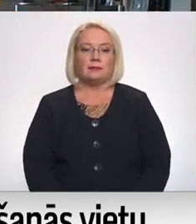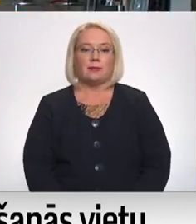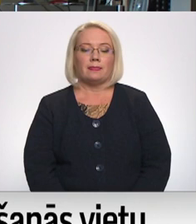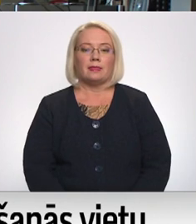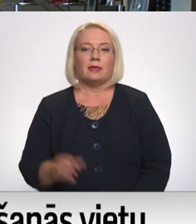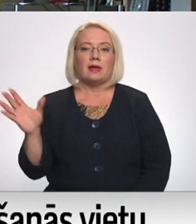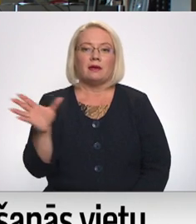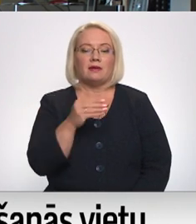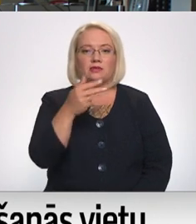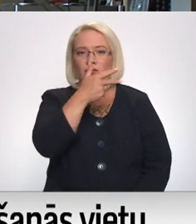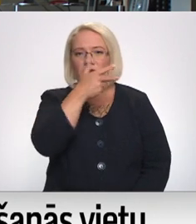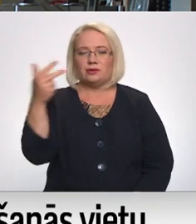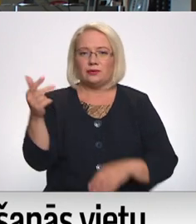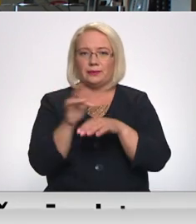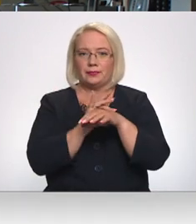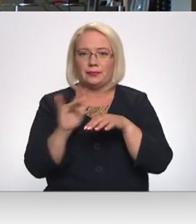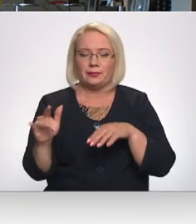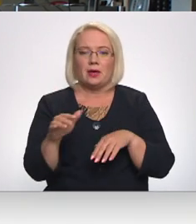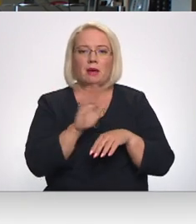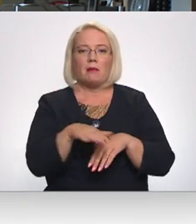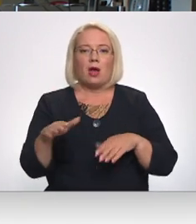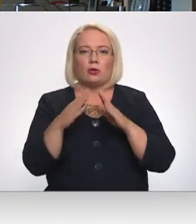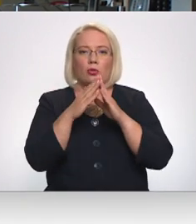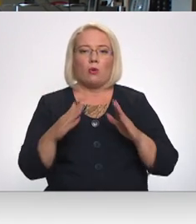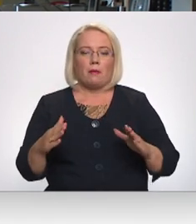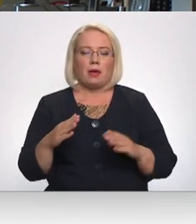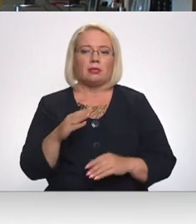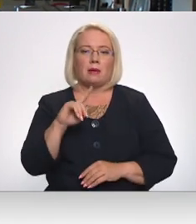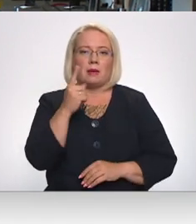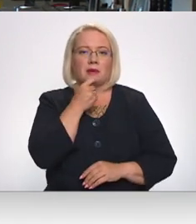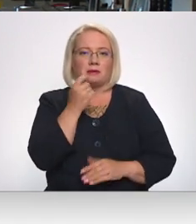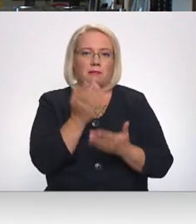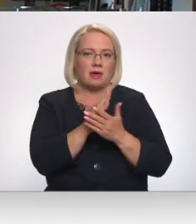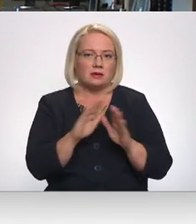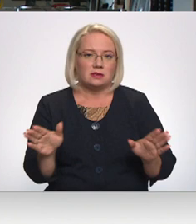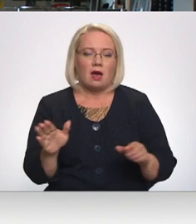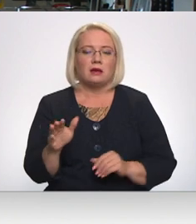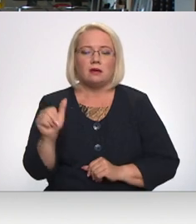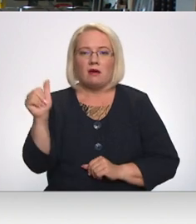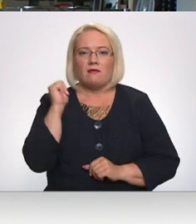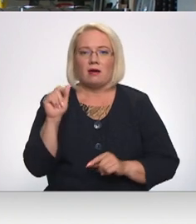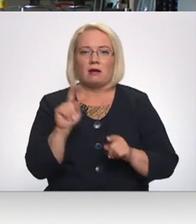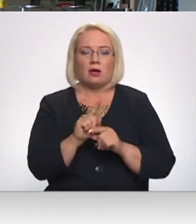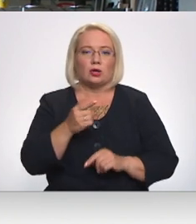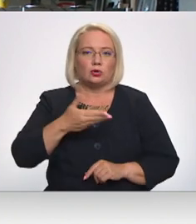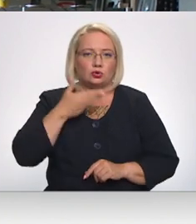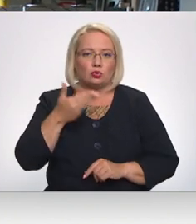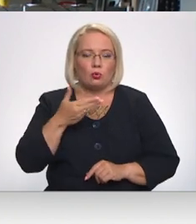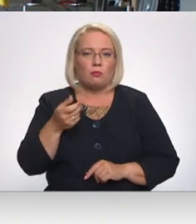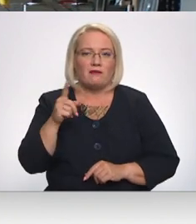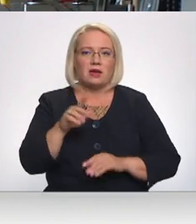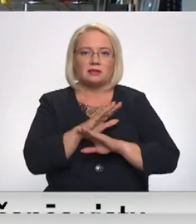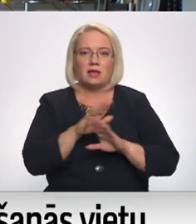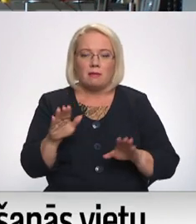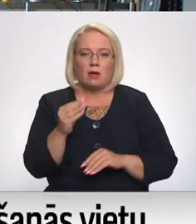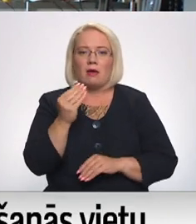Visu trešo stāvu izvācām, bērnu nometni beidzās ar 1. septembri. Mums vakar arī jau zupiņa vairs nebija, līdz ar to